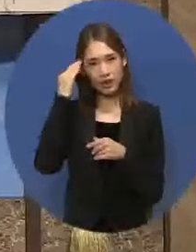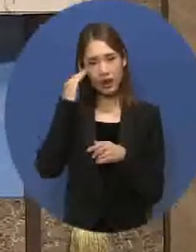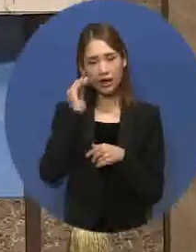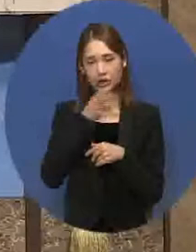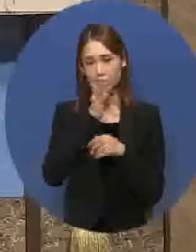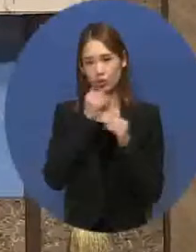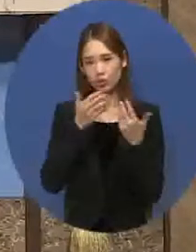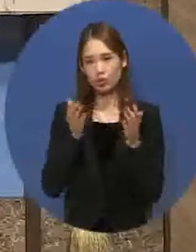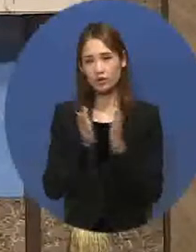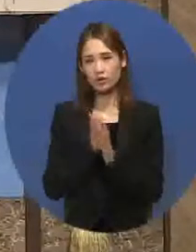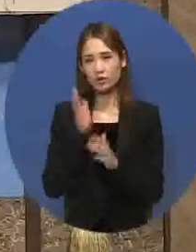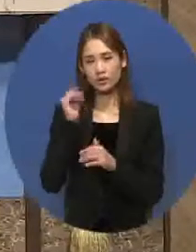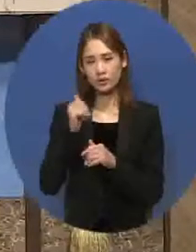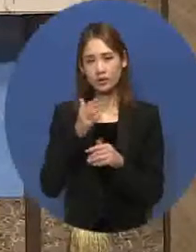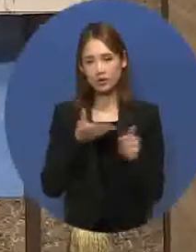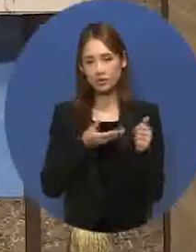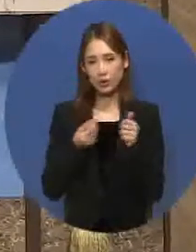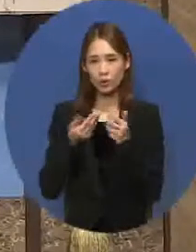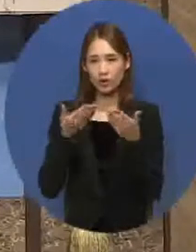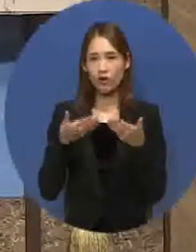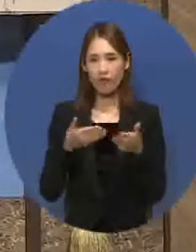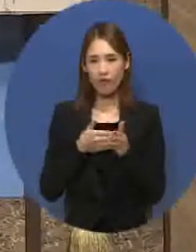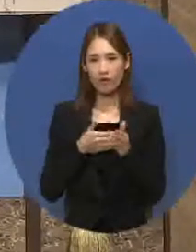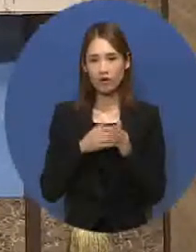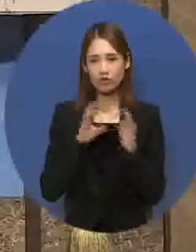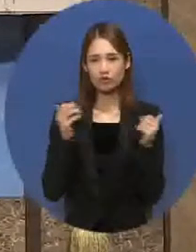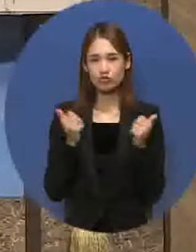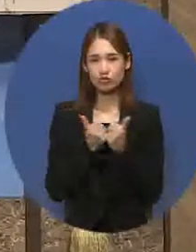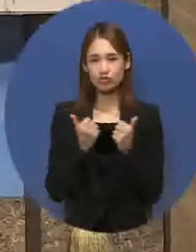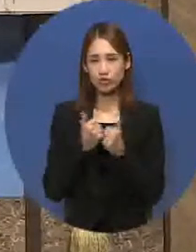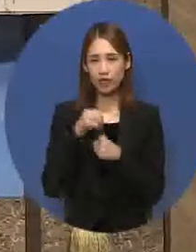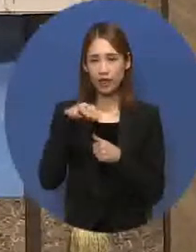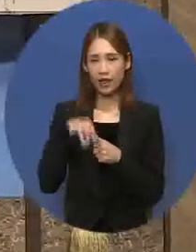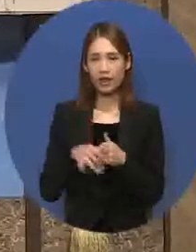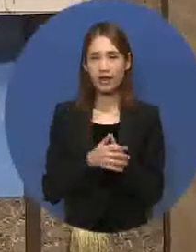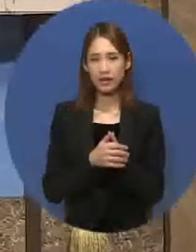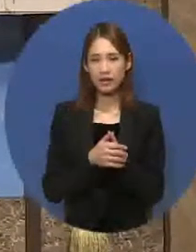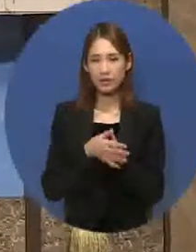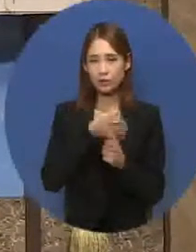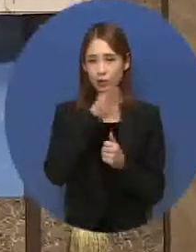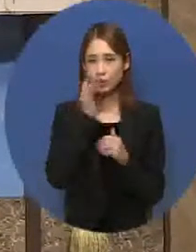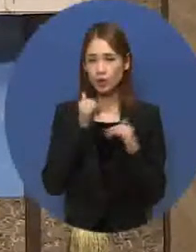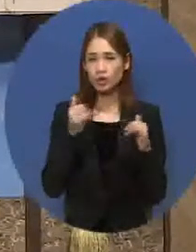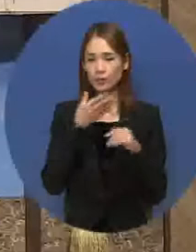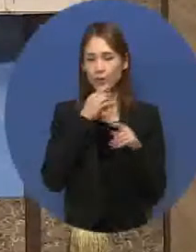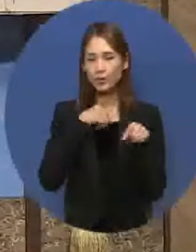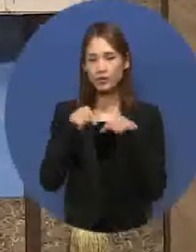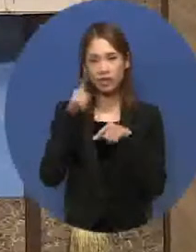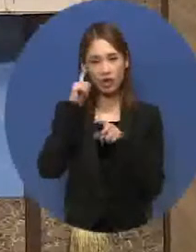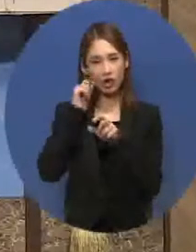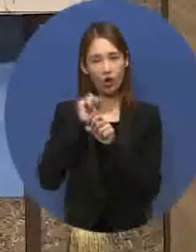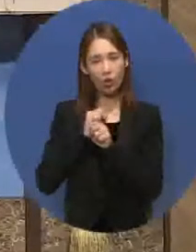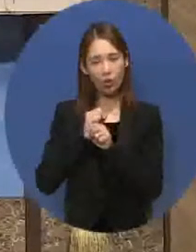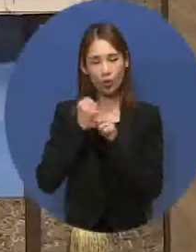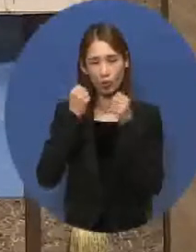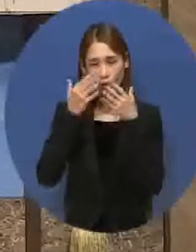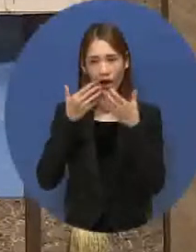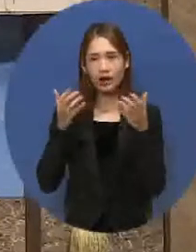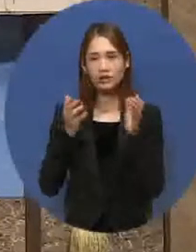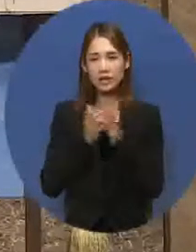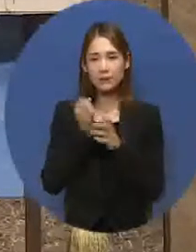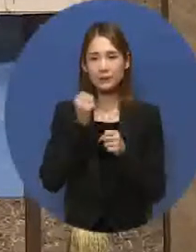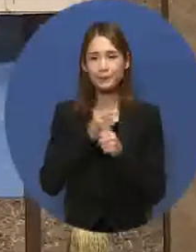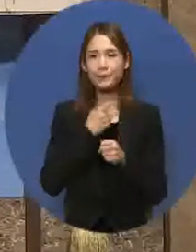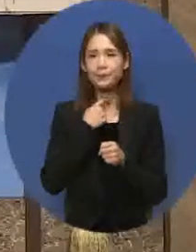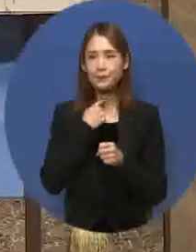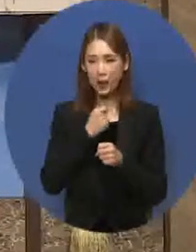대한노인회 회장단을 초청을 하고 이래서 국회에서 국회 노인복지정책연구회를 창립을